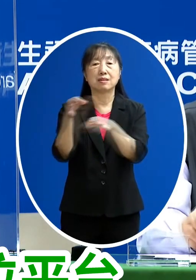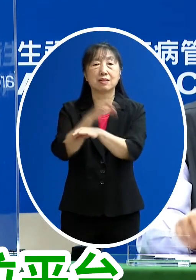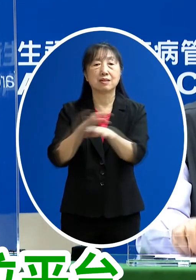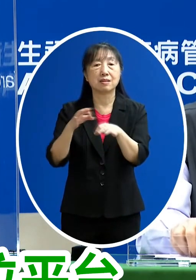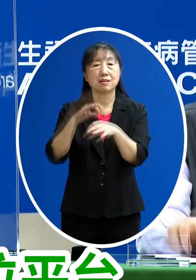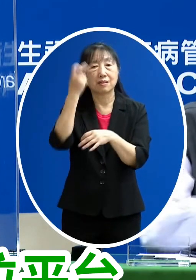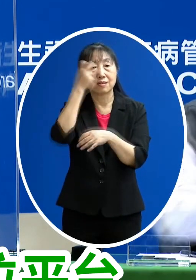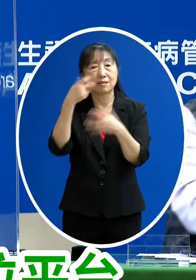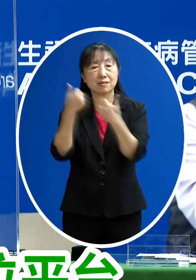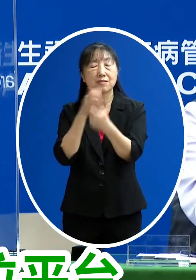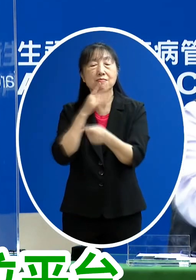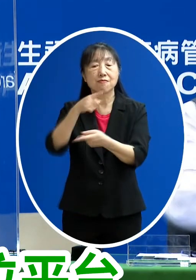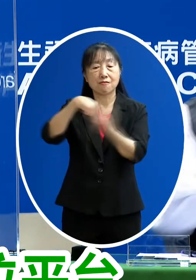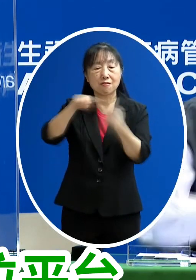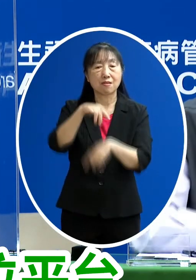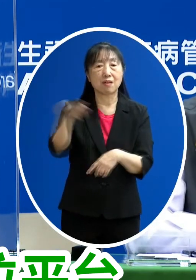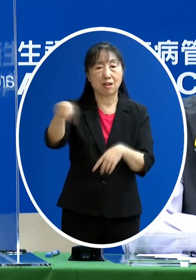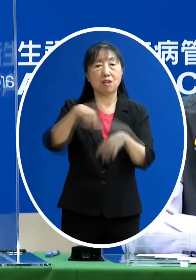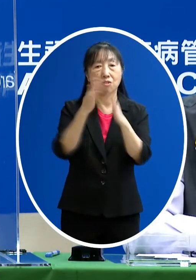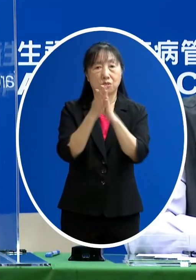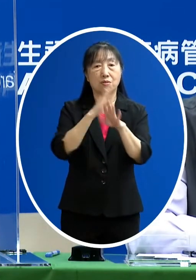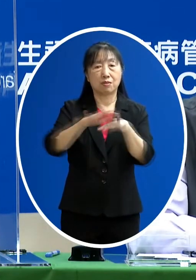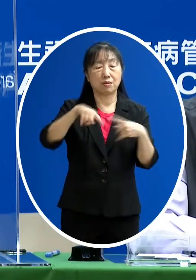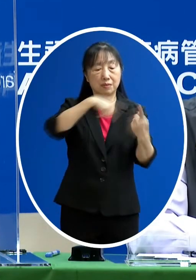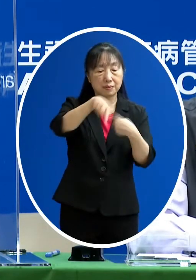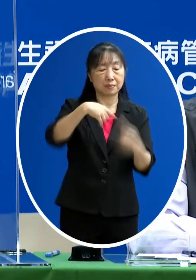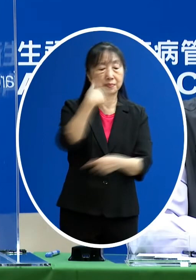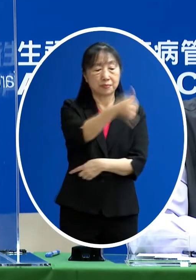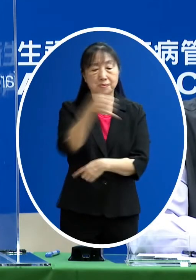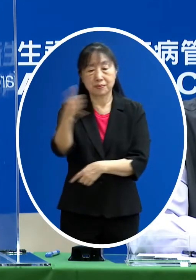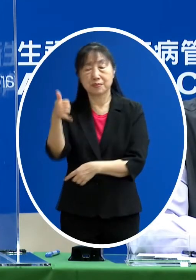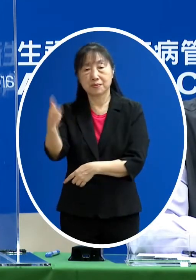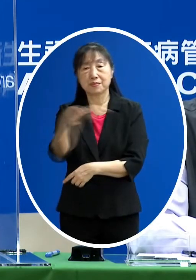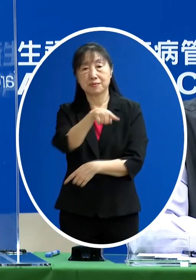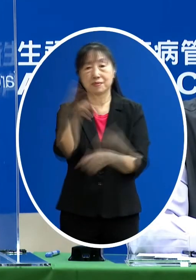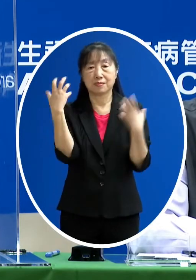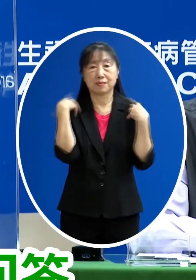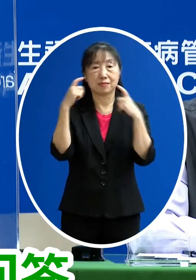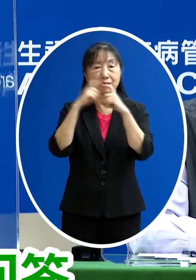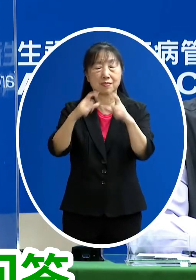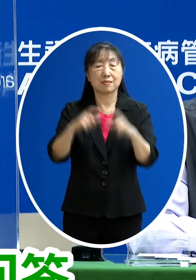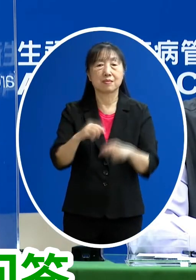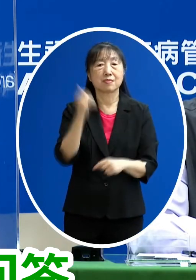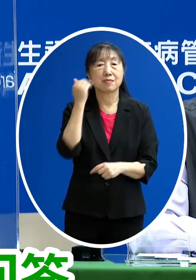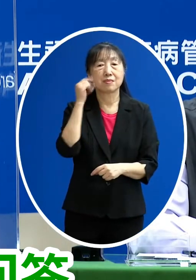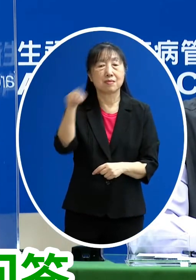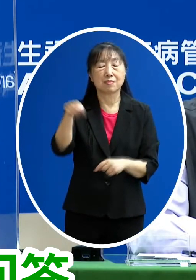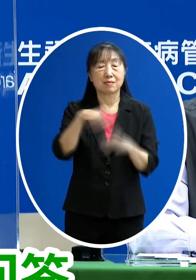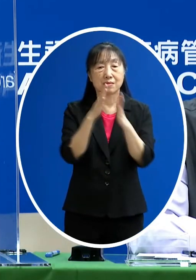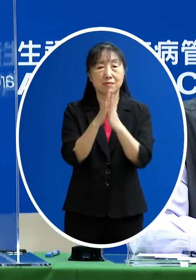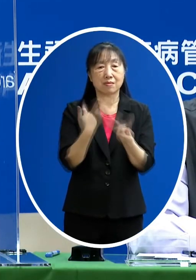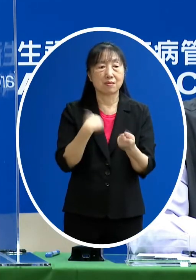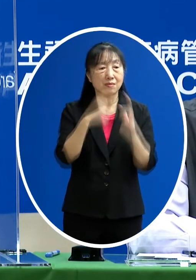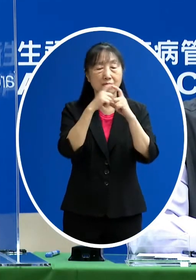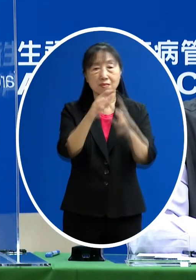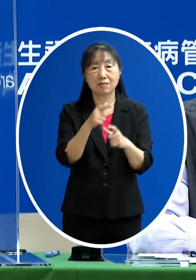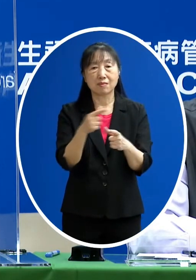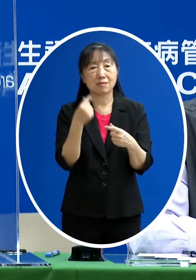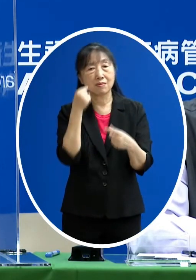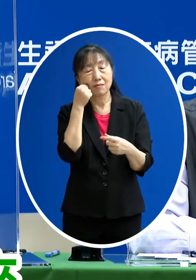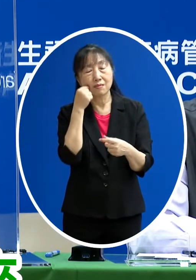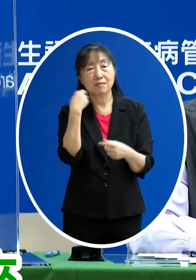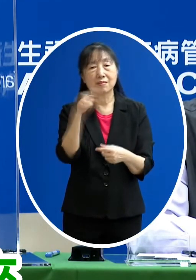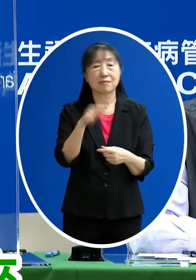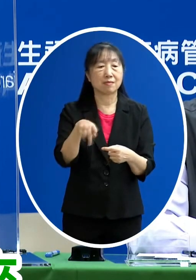等的，他就会直接转到那个单位平台，让那个单位来回答。那如果一时之间大家都没有办法回答，或电话在忙